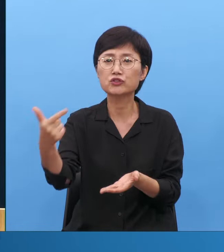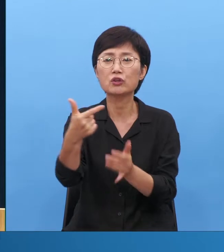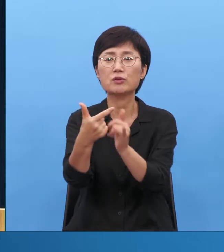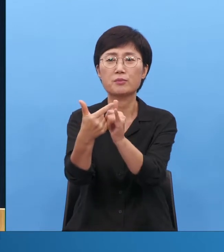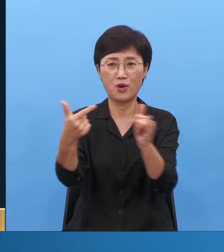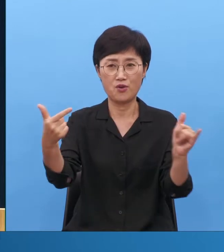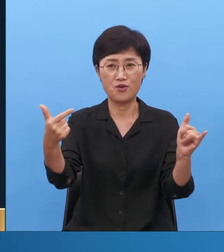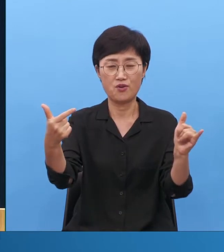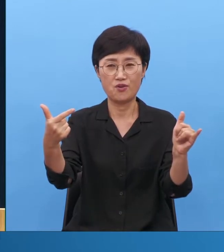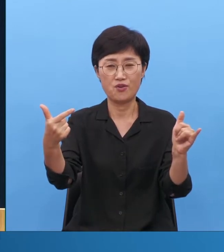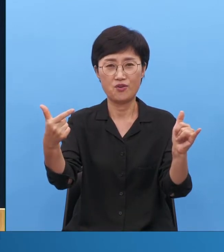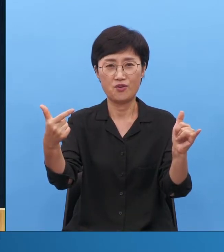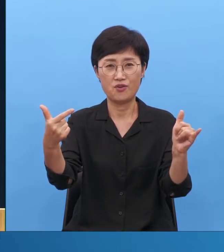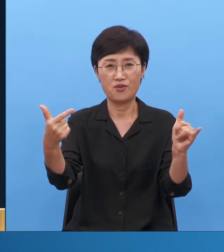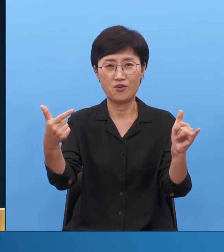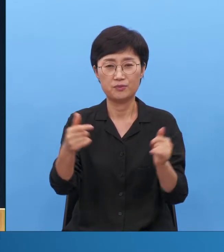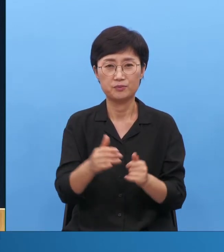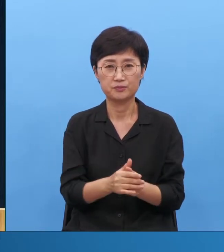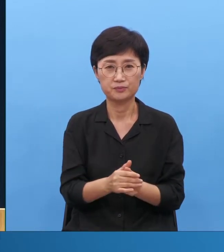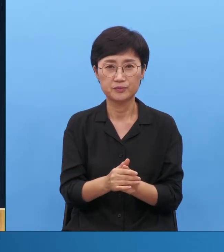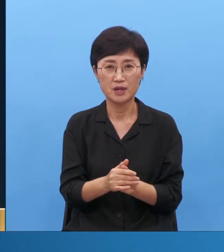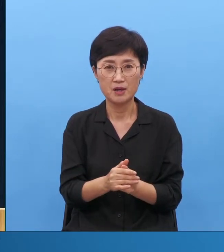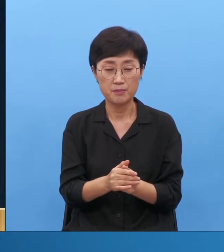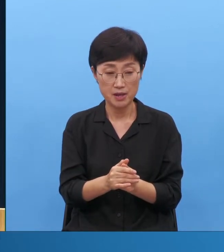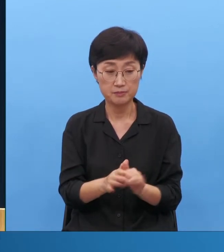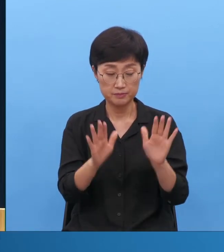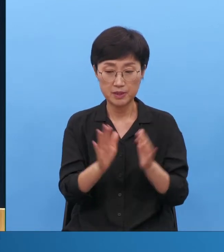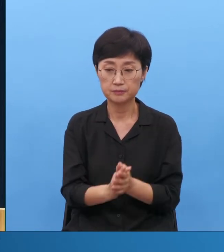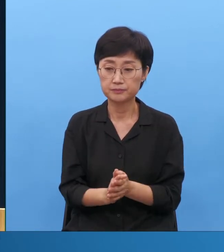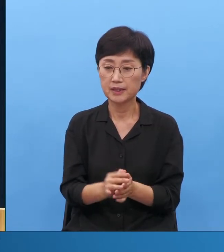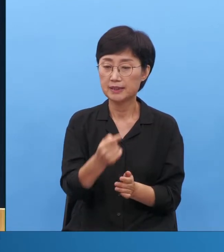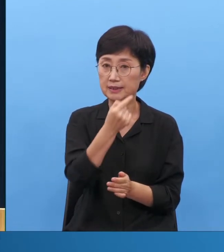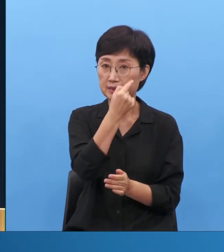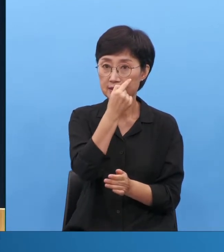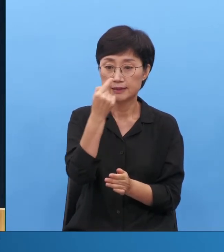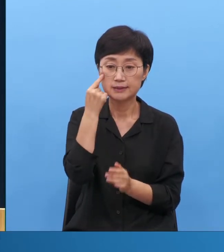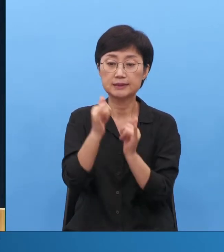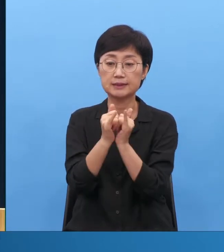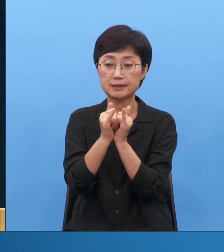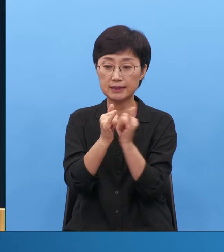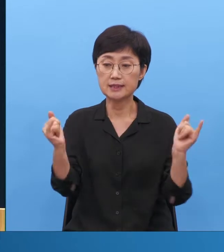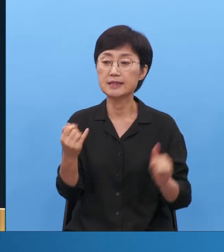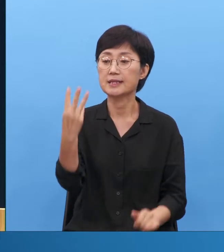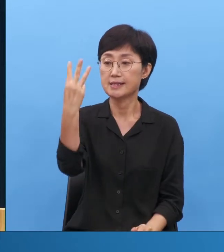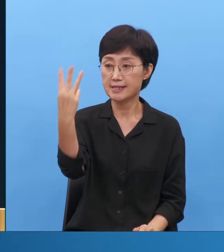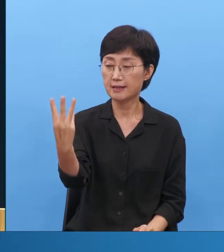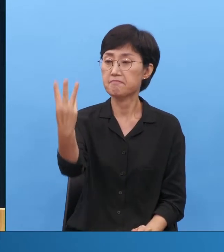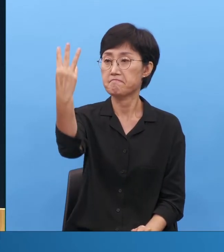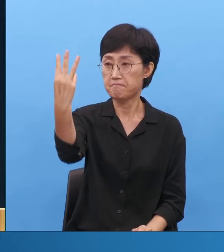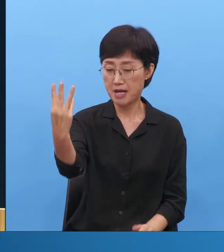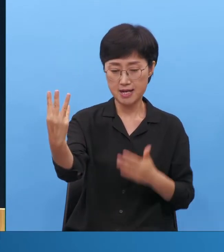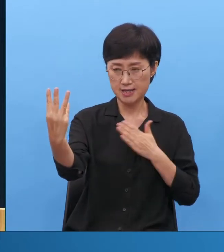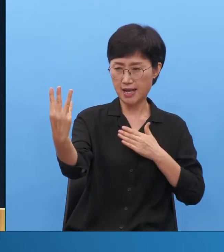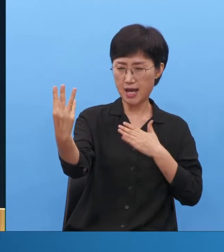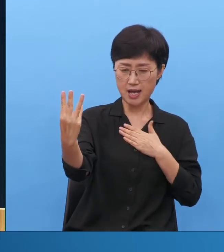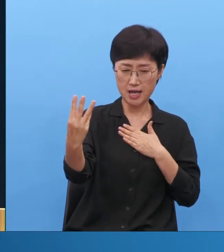Pharisees all throughout the nation. 3명의 증인 앞에서 내가 이 모든 율법을